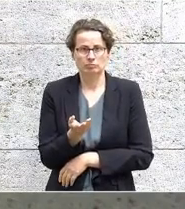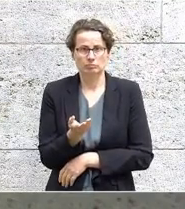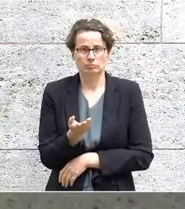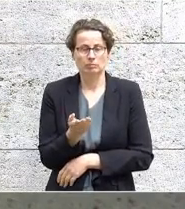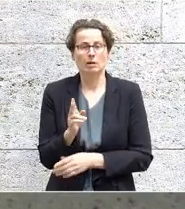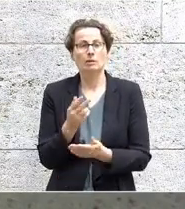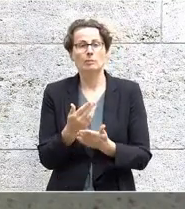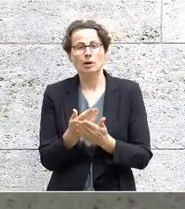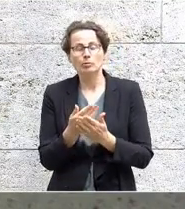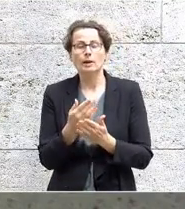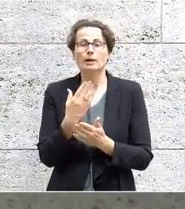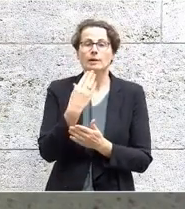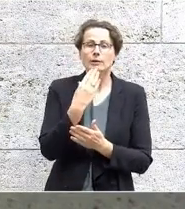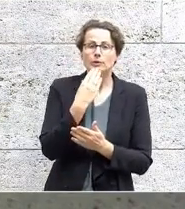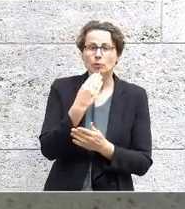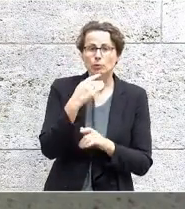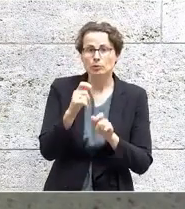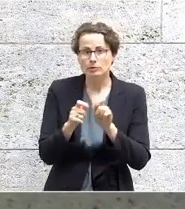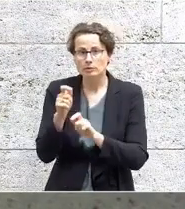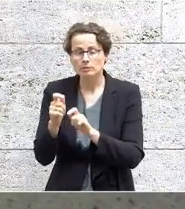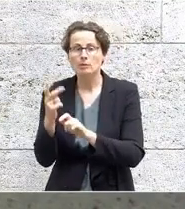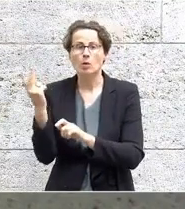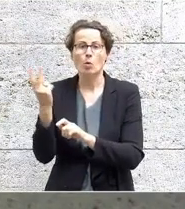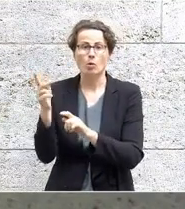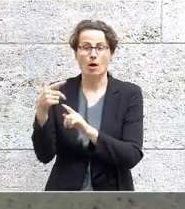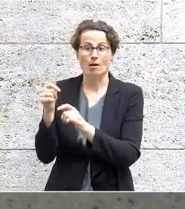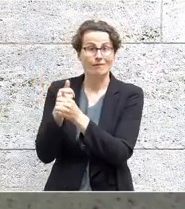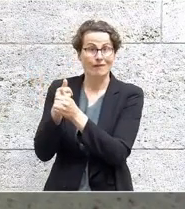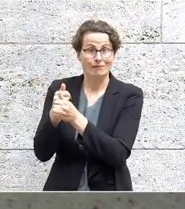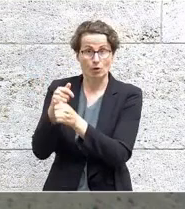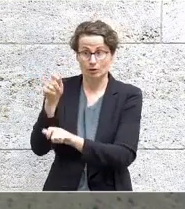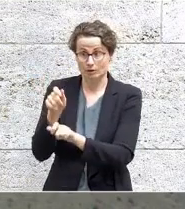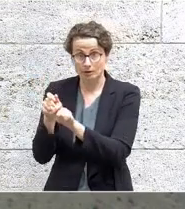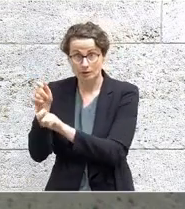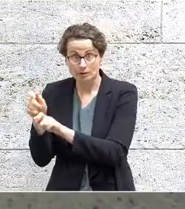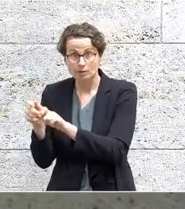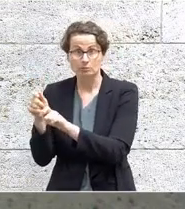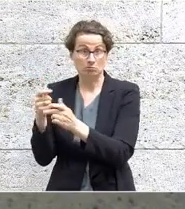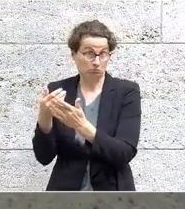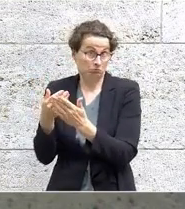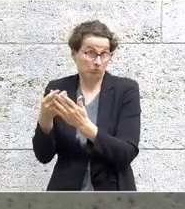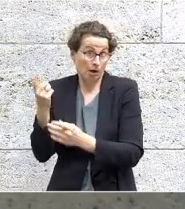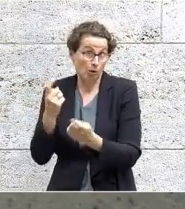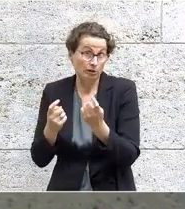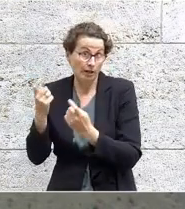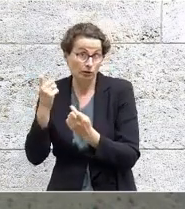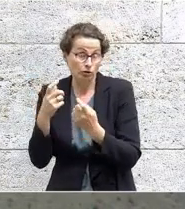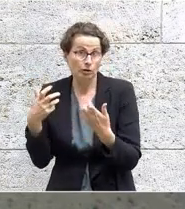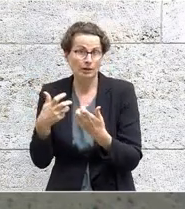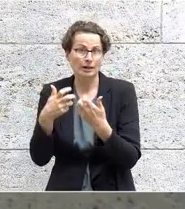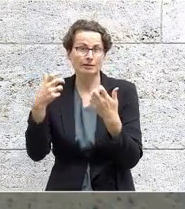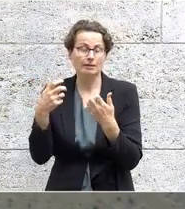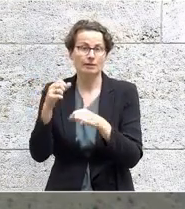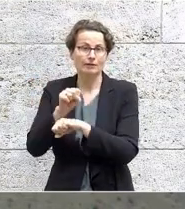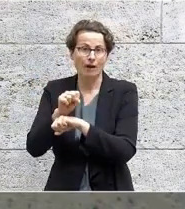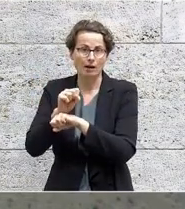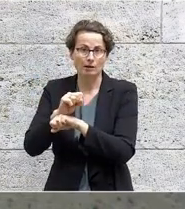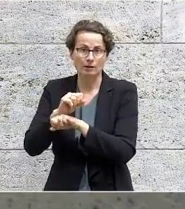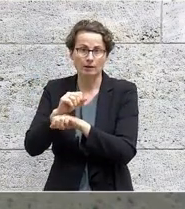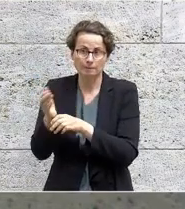Juden sowie anderen Verfolgten und auch ausländischen Kriegsgefangenen